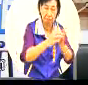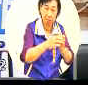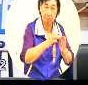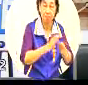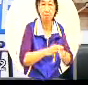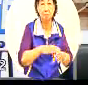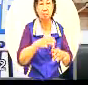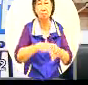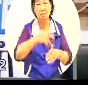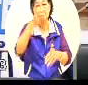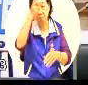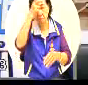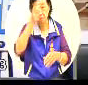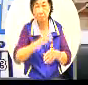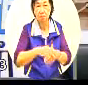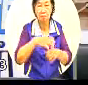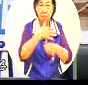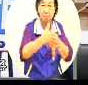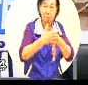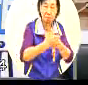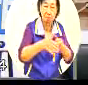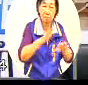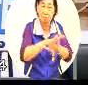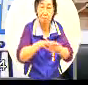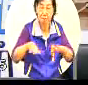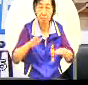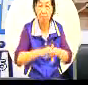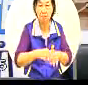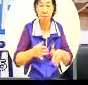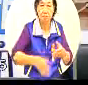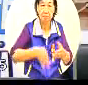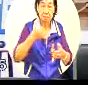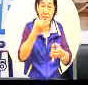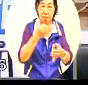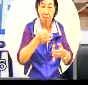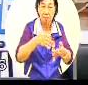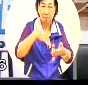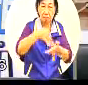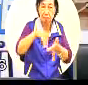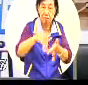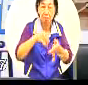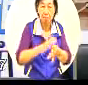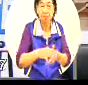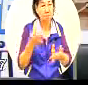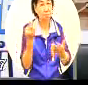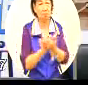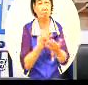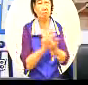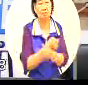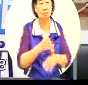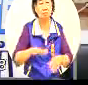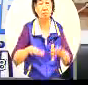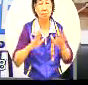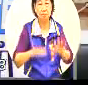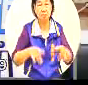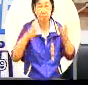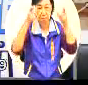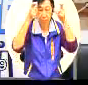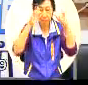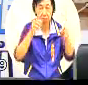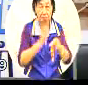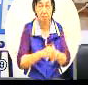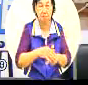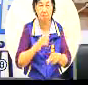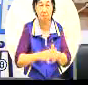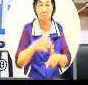经费来说，可能都有一些的不足。所以导致说现在高雄出现了很多，明明我们很努